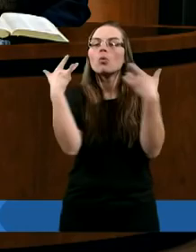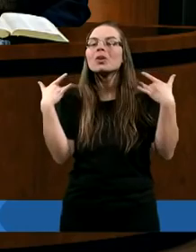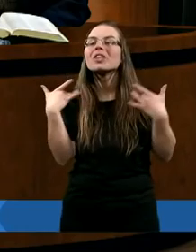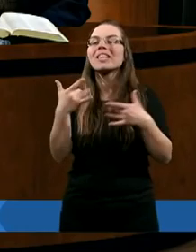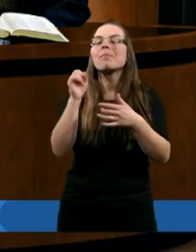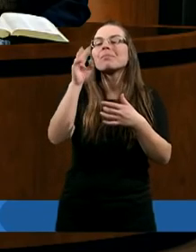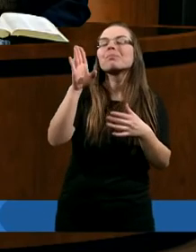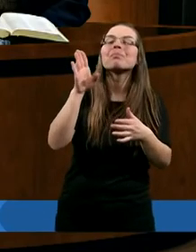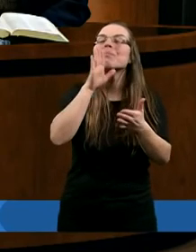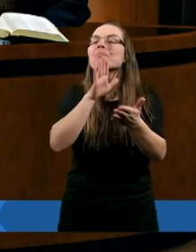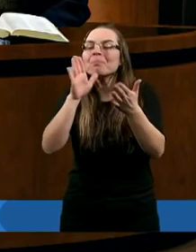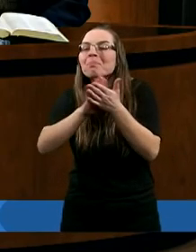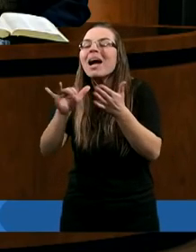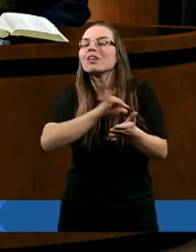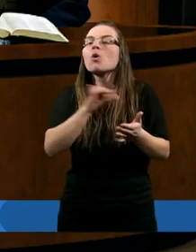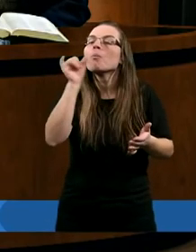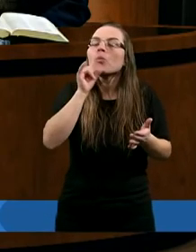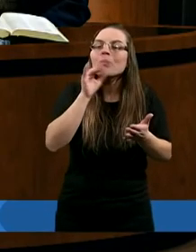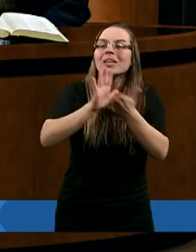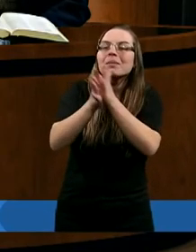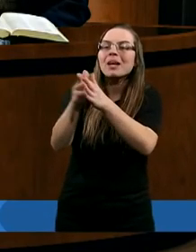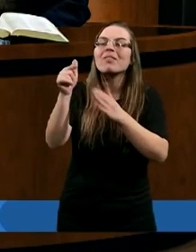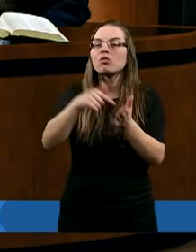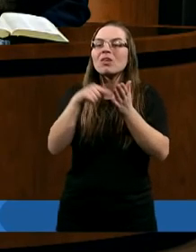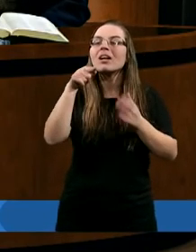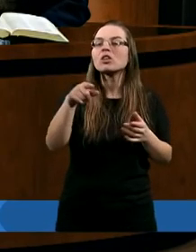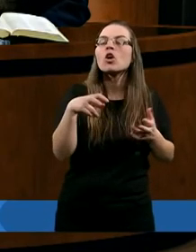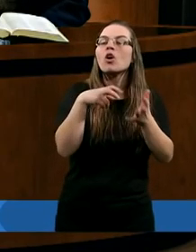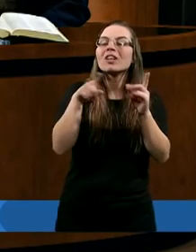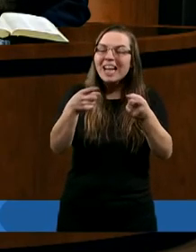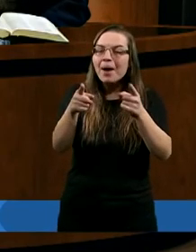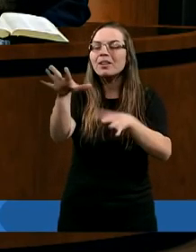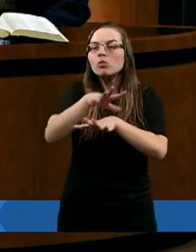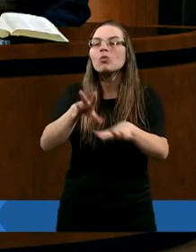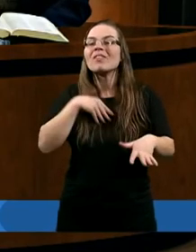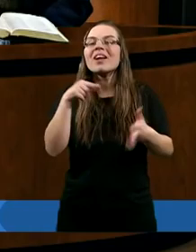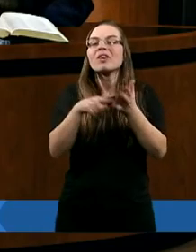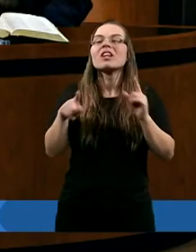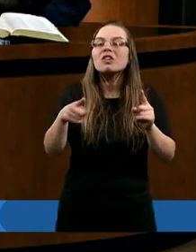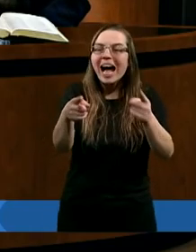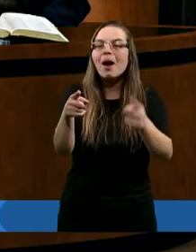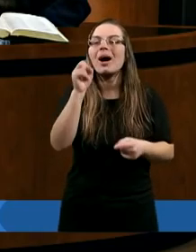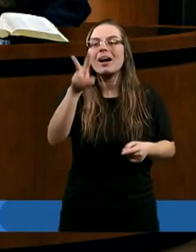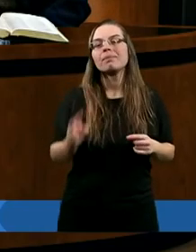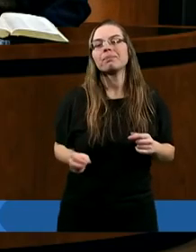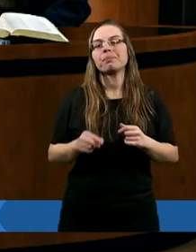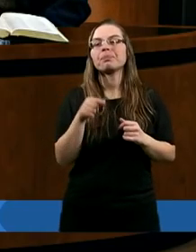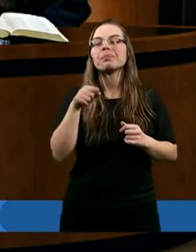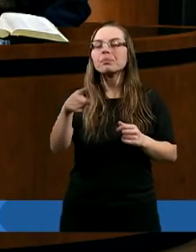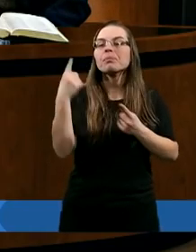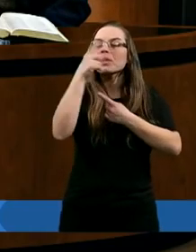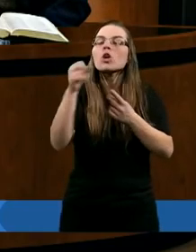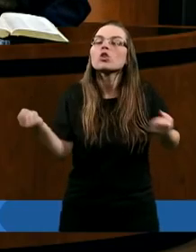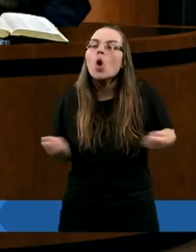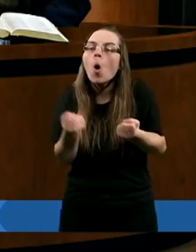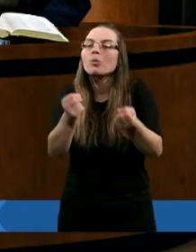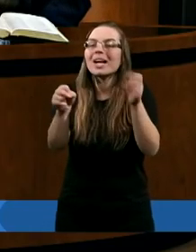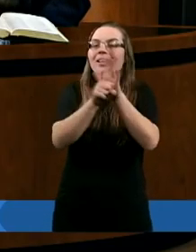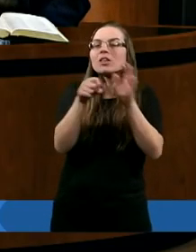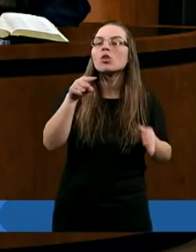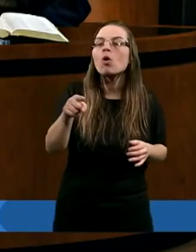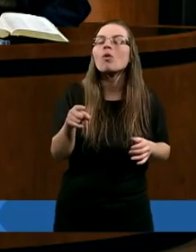właśnie w grzechu. I mi się wydaje, że to jest właśnie dzieło Ducha Świętego w nas. tak samo to jest też nasze dążenie,